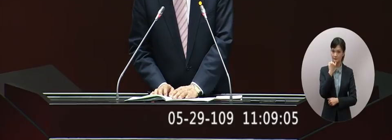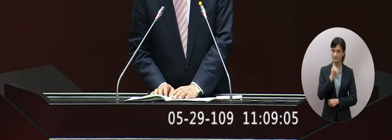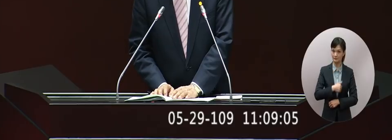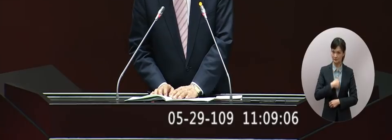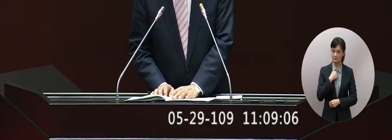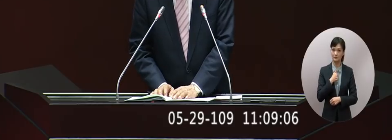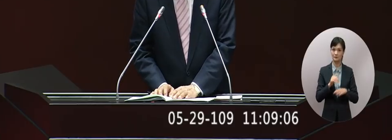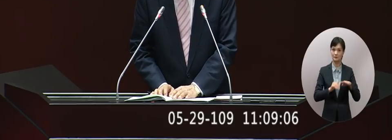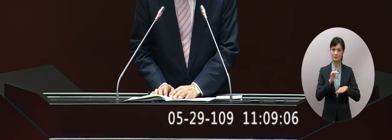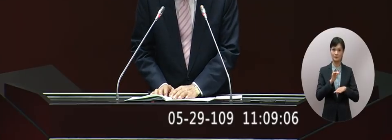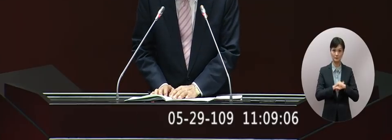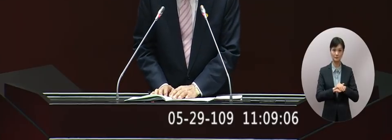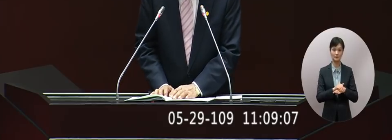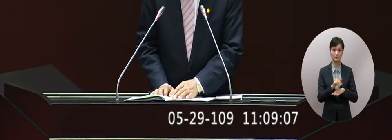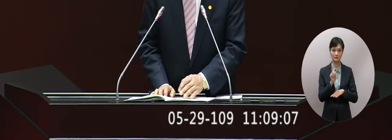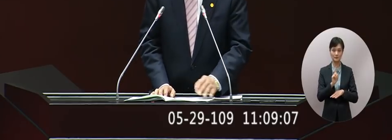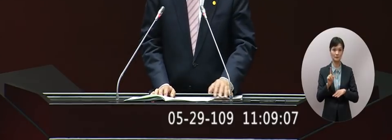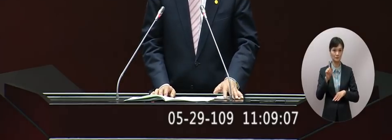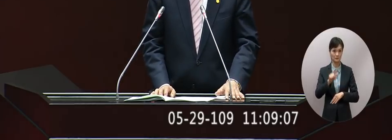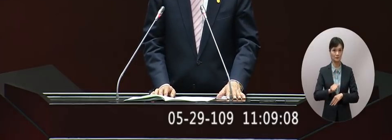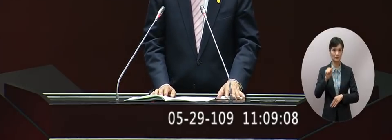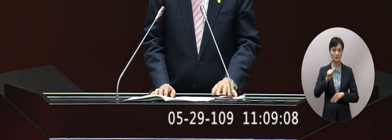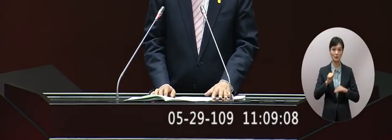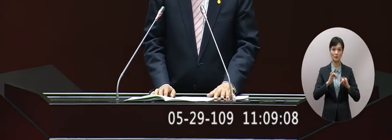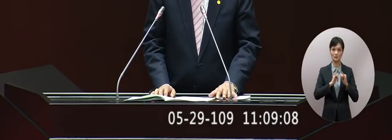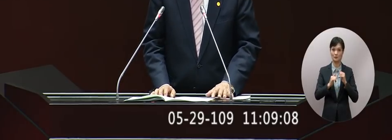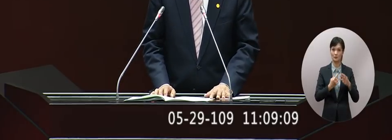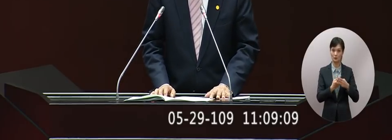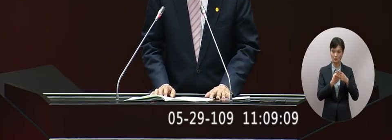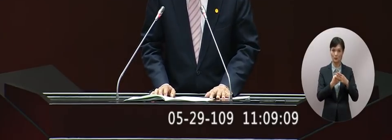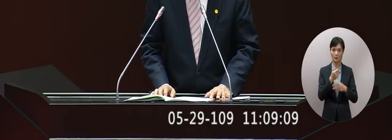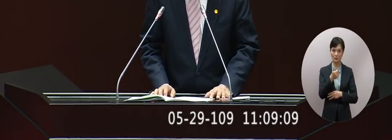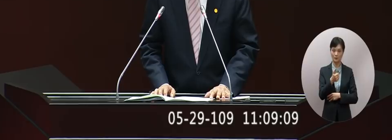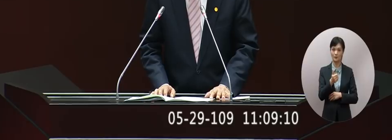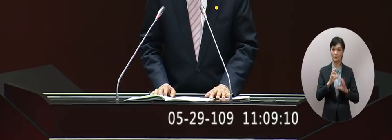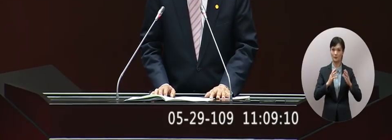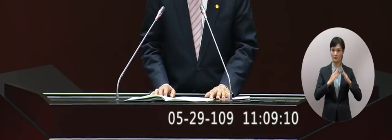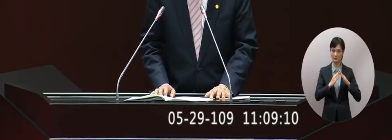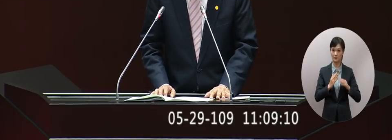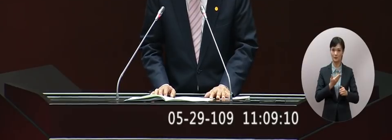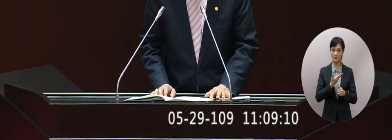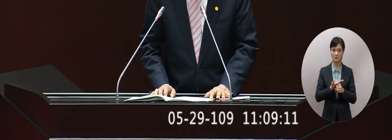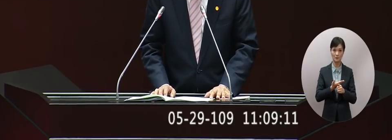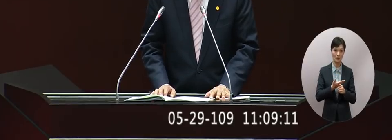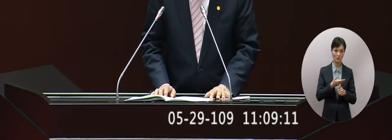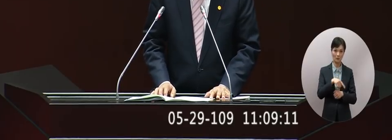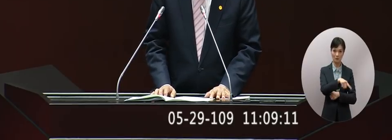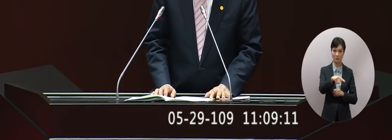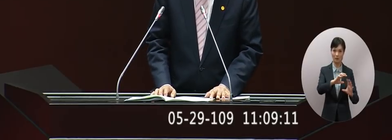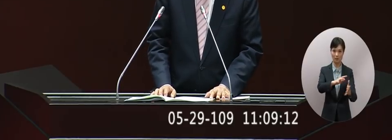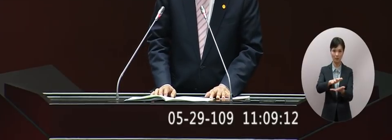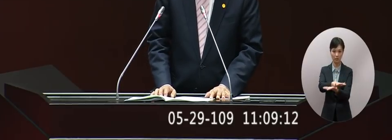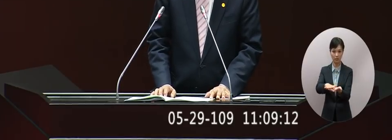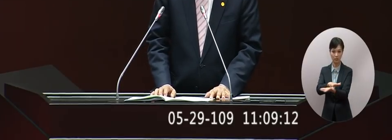主成熟的国家，让台湾成为乱世中的福地，让